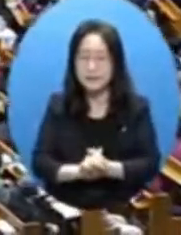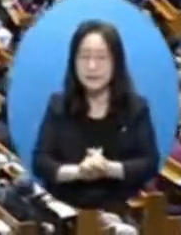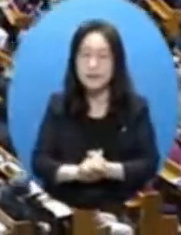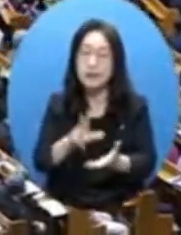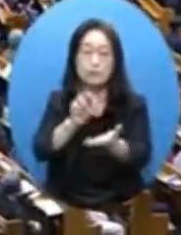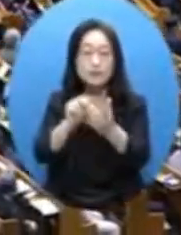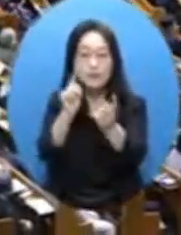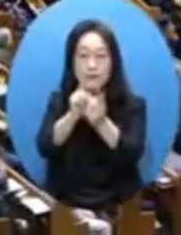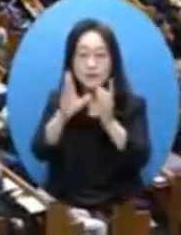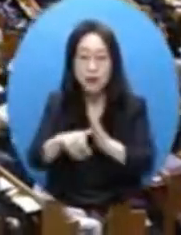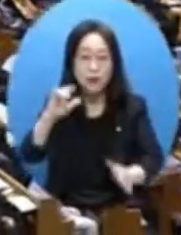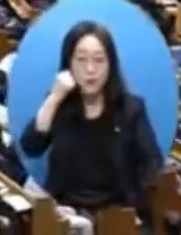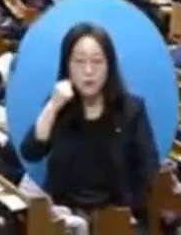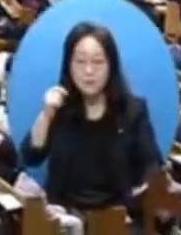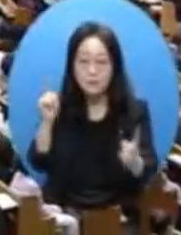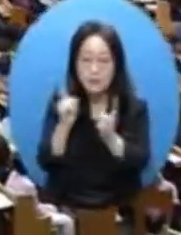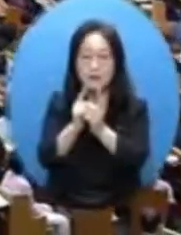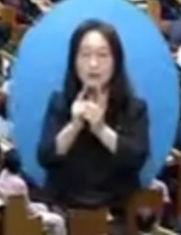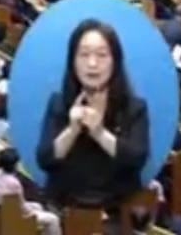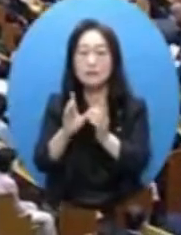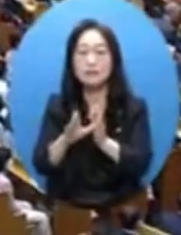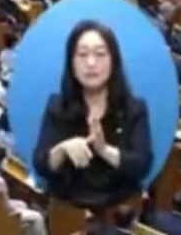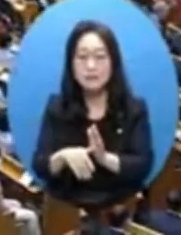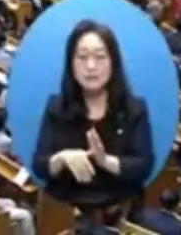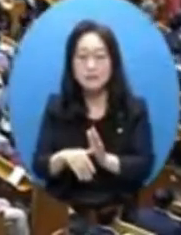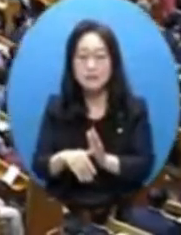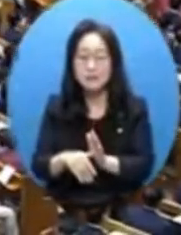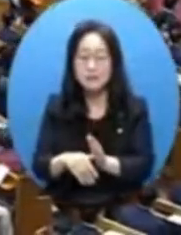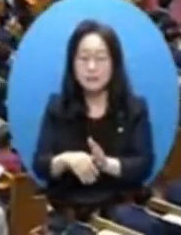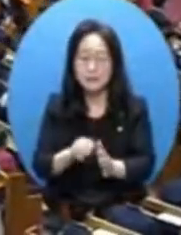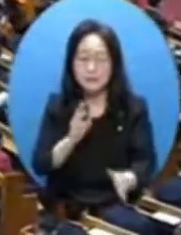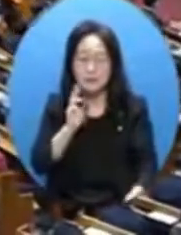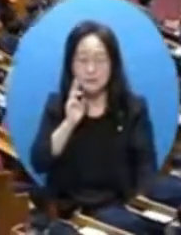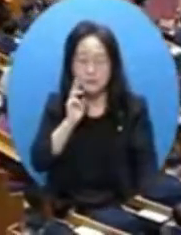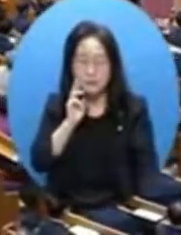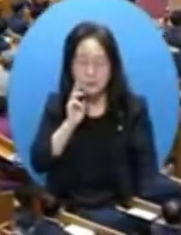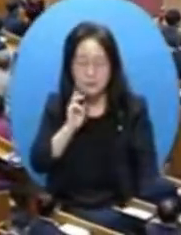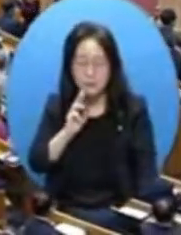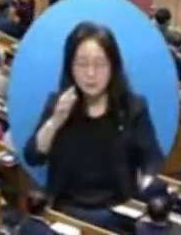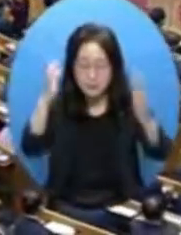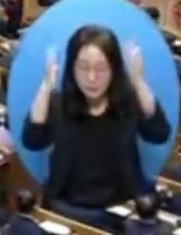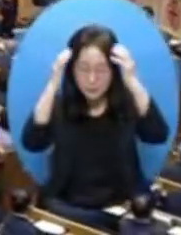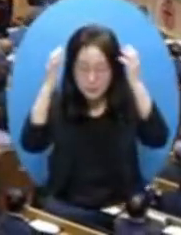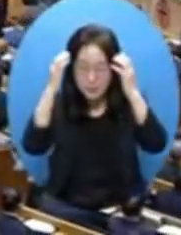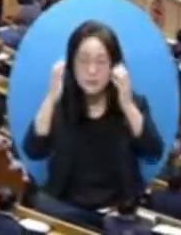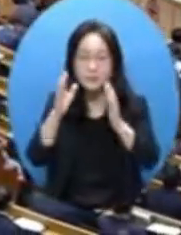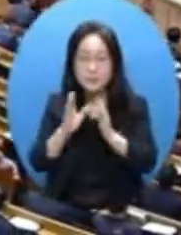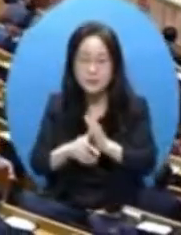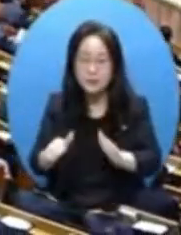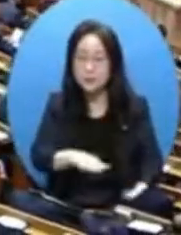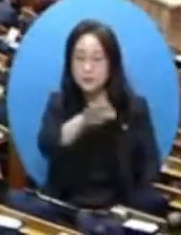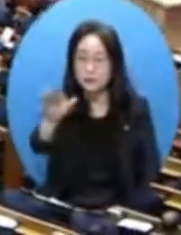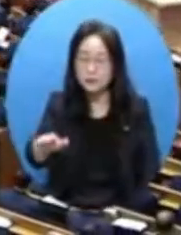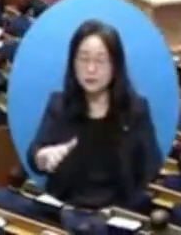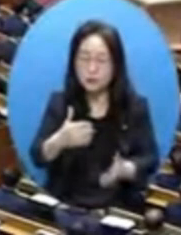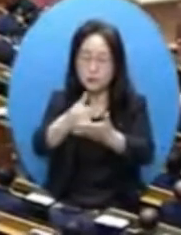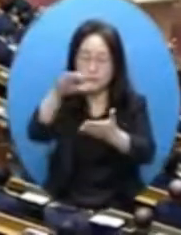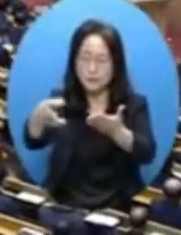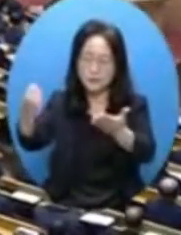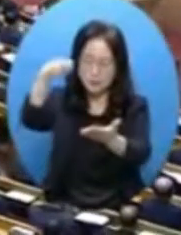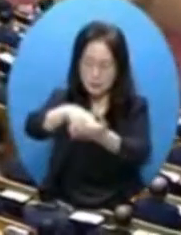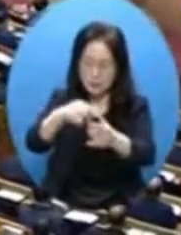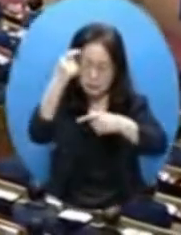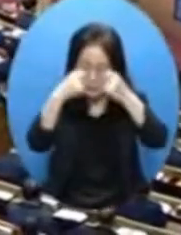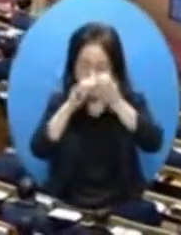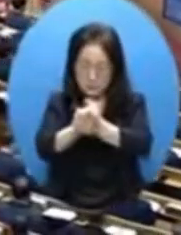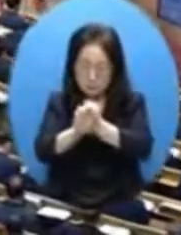문제를 만났을 때 어려움 당할 때 말할 수 없는 고난에 처했을 때 우리가 주 앞에 엎드려 눈물로